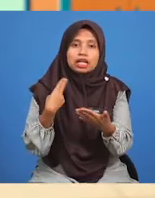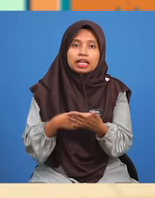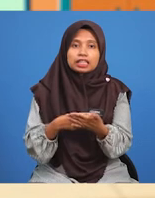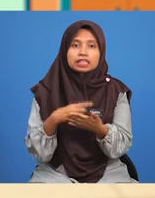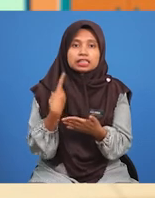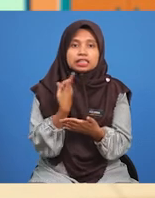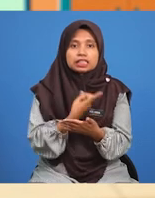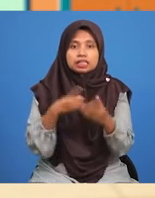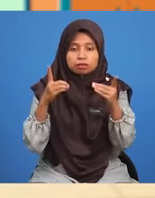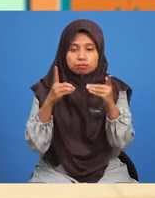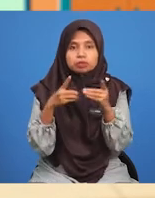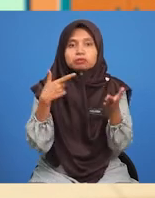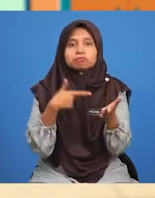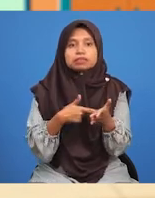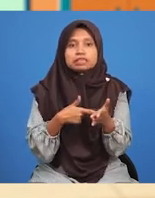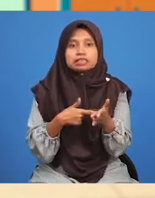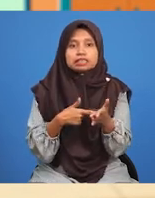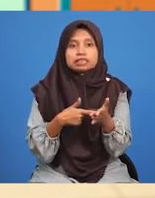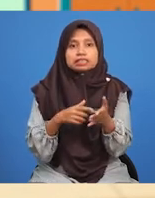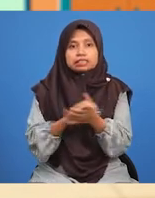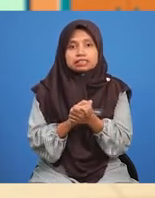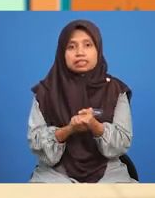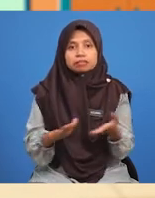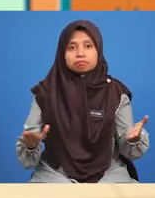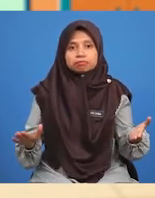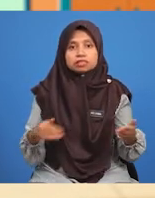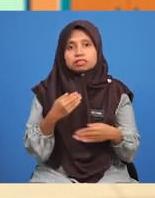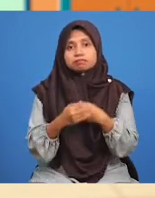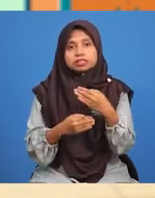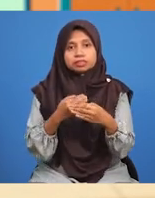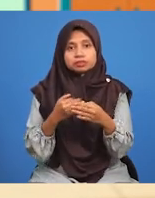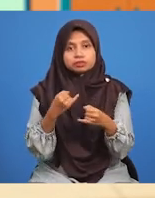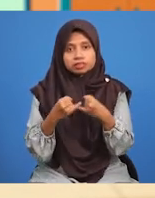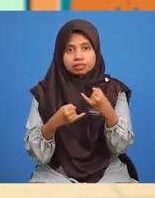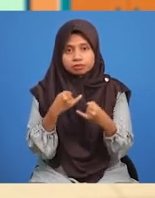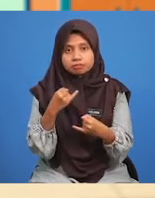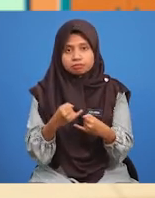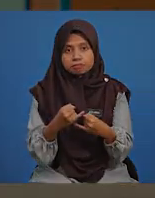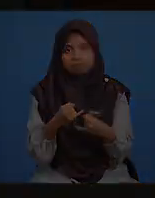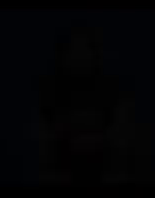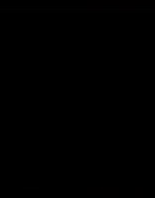Sehingga kita berjumpa lagi. Selamat maju jaya.